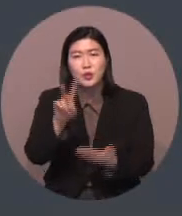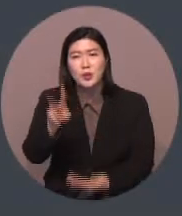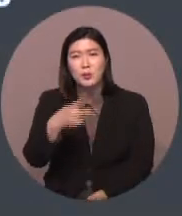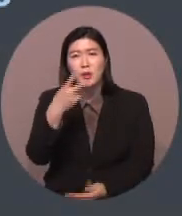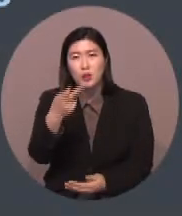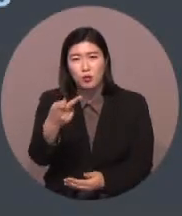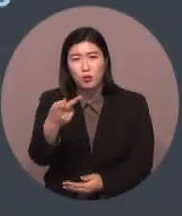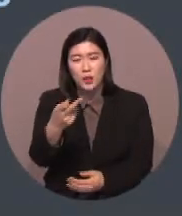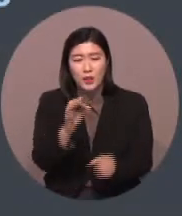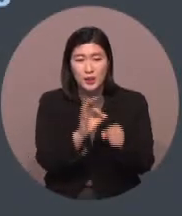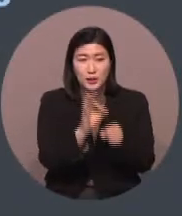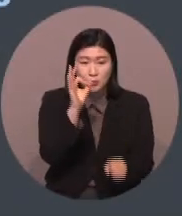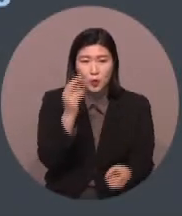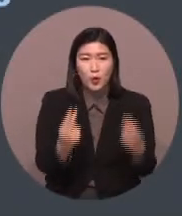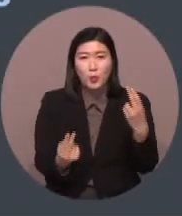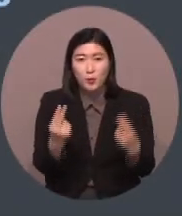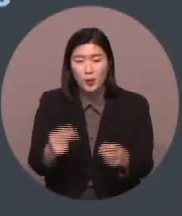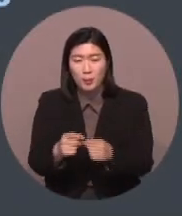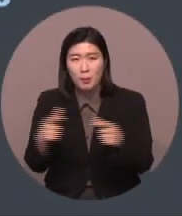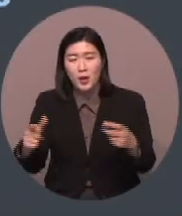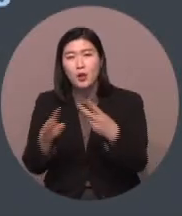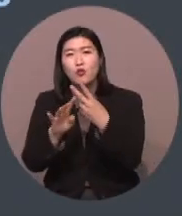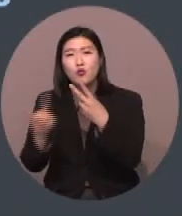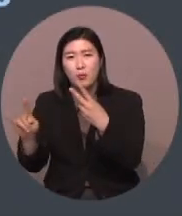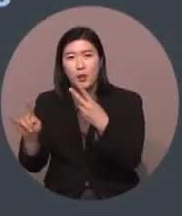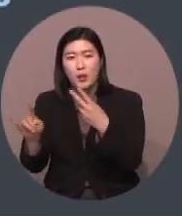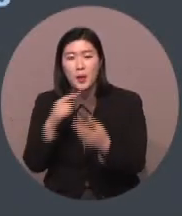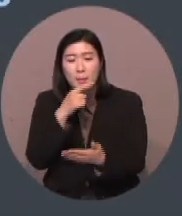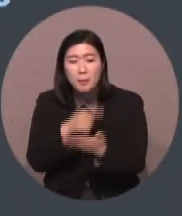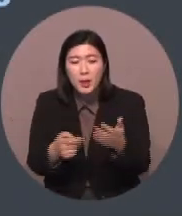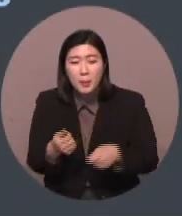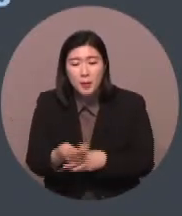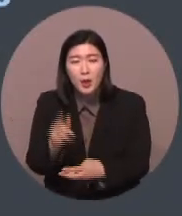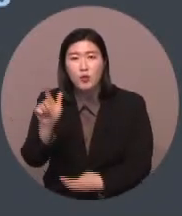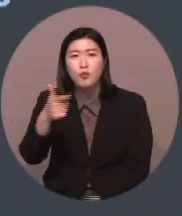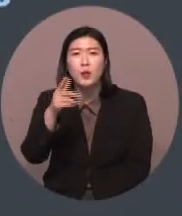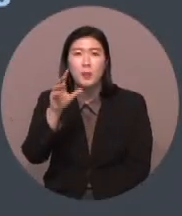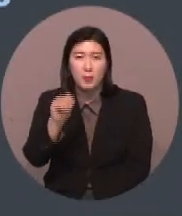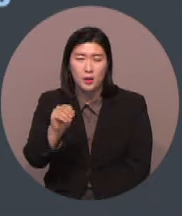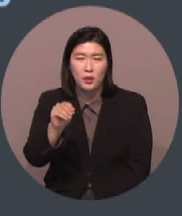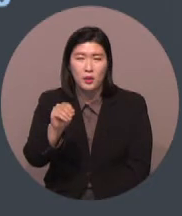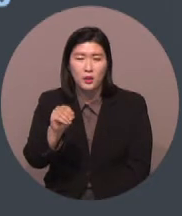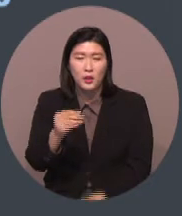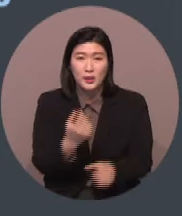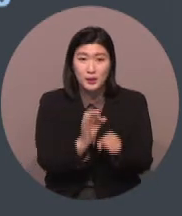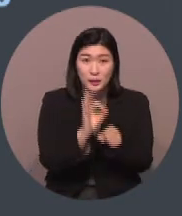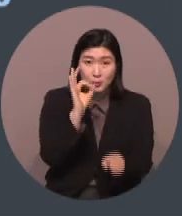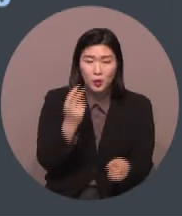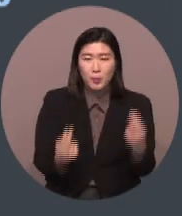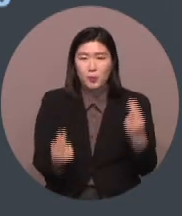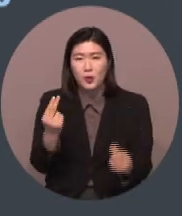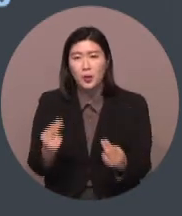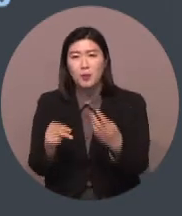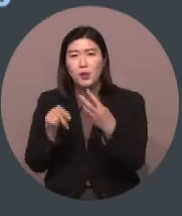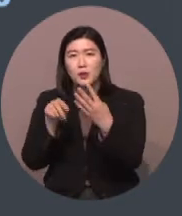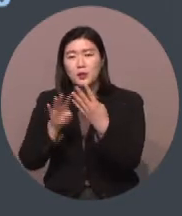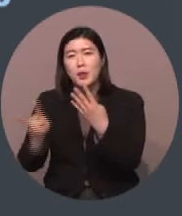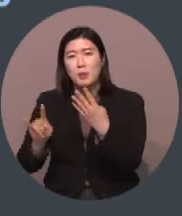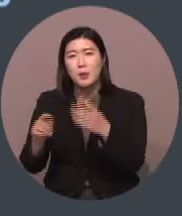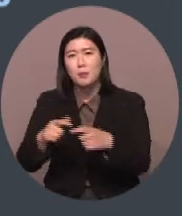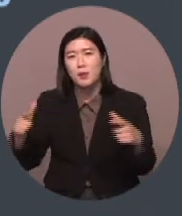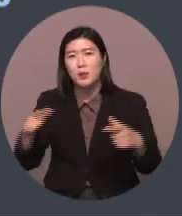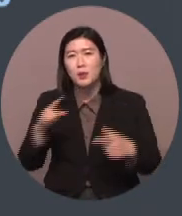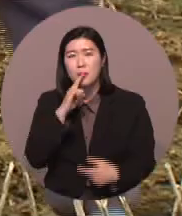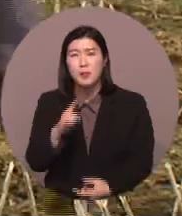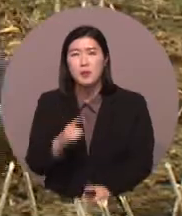212건으로 10년 평균보다 2.5배, 피해 면적은 600헥타르에 달해 4.5배 가까이 크게